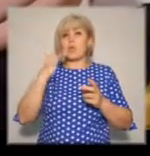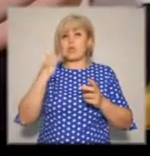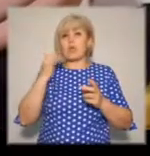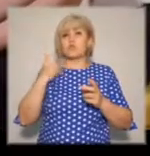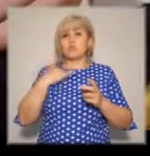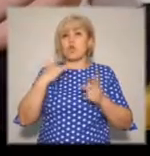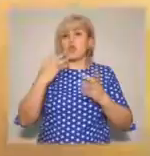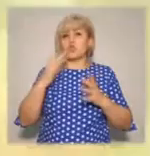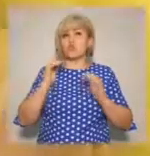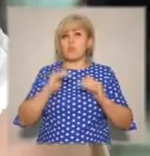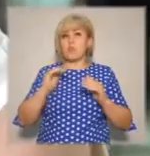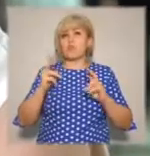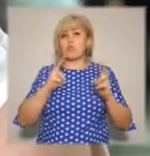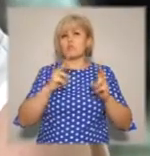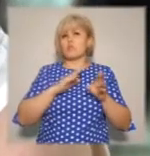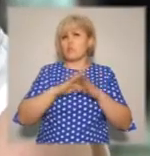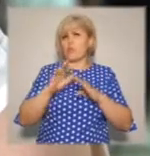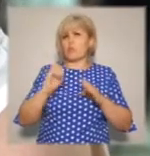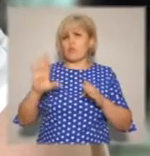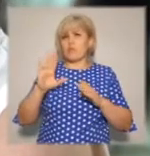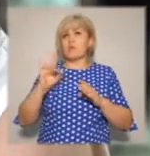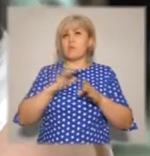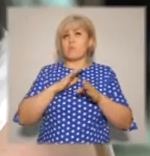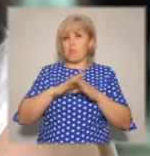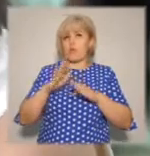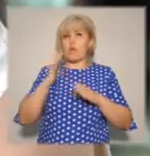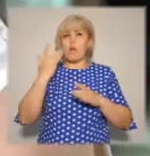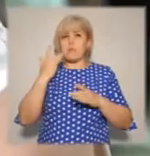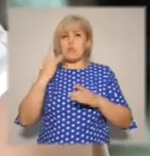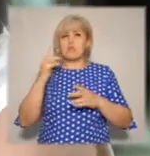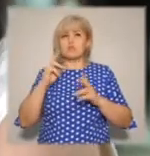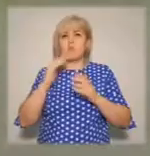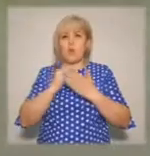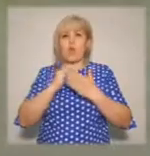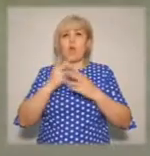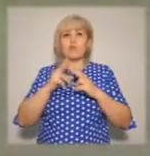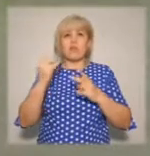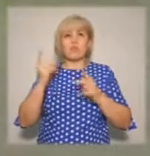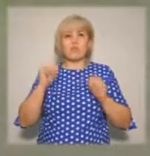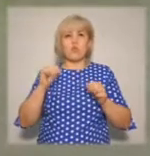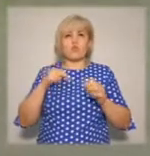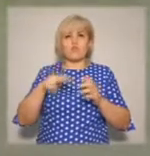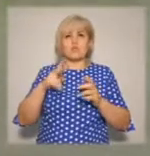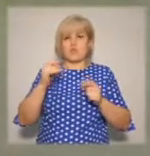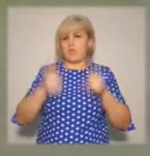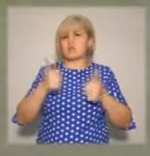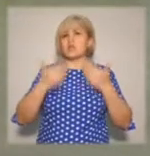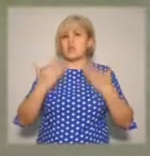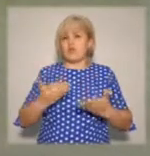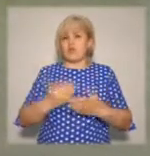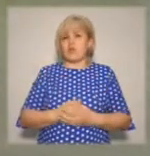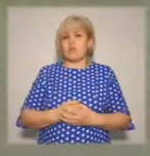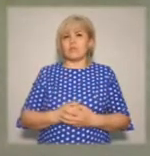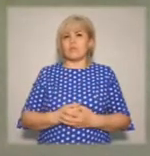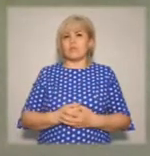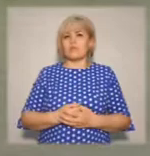из латиноамериканской. У нас там, конечно, ребята танцуют, ну, то есть полноценно европейскую, полноценно латиноамериканскую программу. Без этого они не